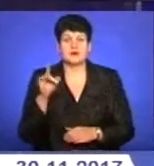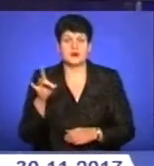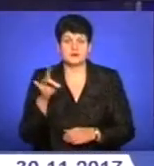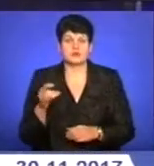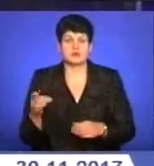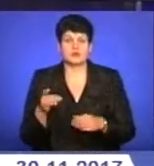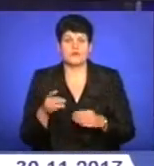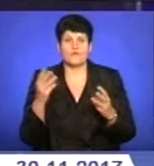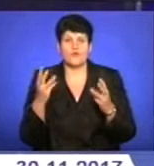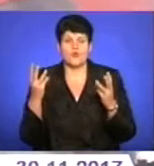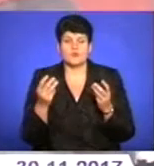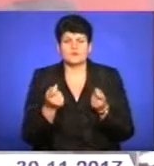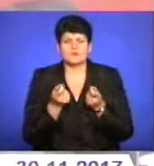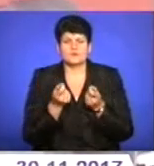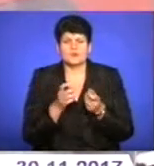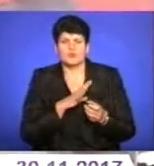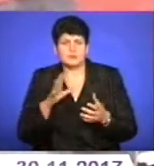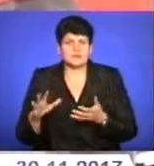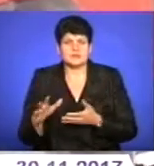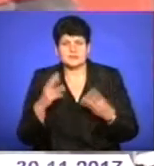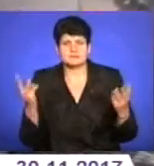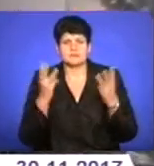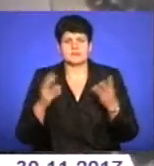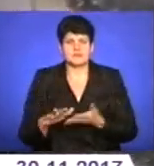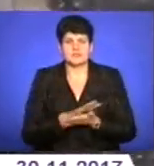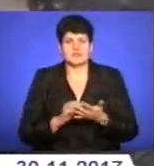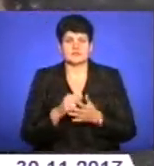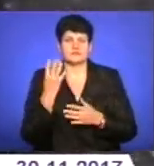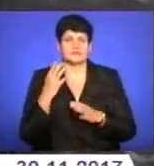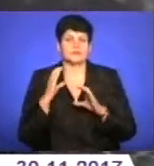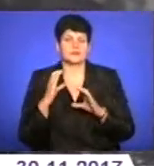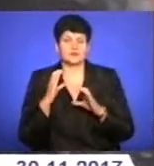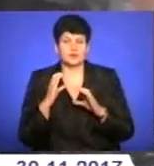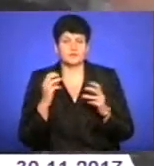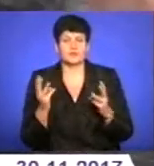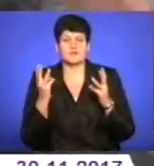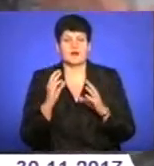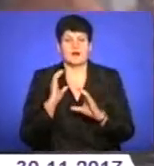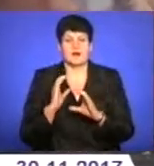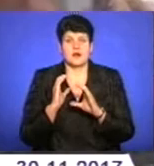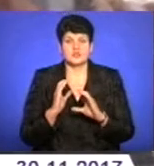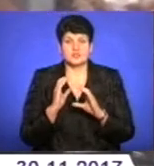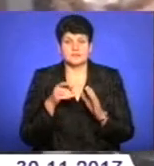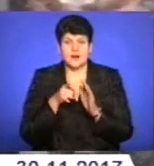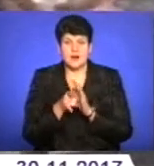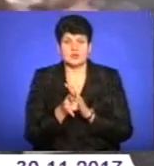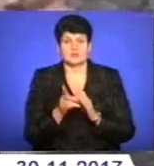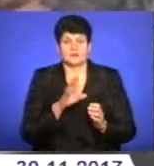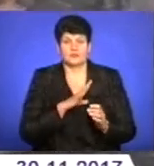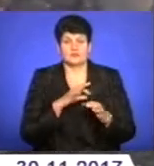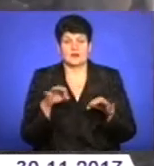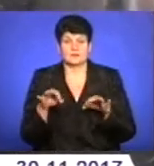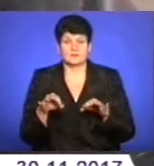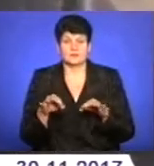районі вогонь ледь не знищив 4 автобуси. На території автотранспортного підприємства загорівся гараж, де знаходився транспорт. Полум'я